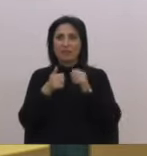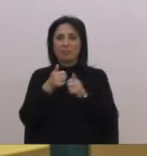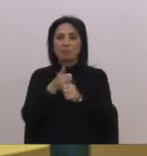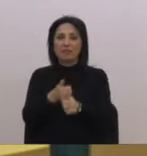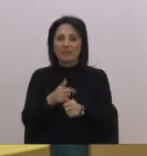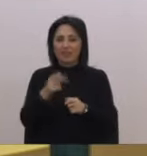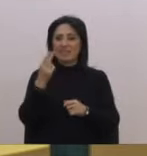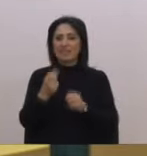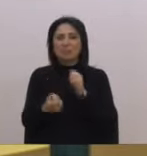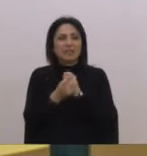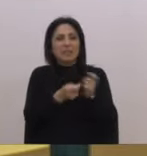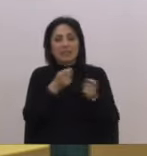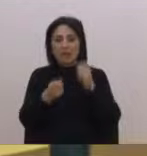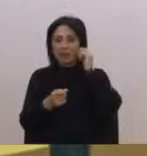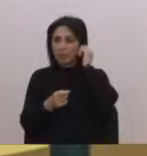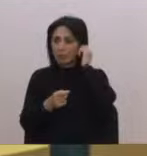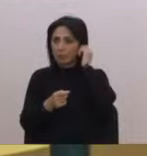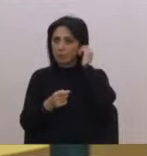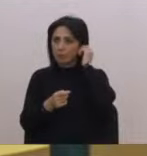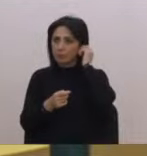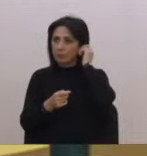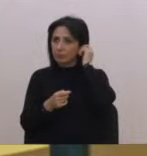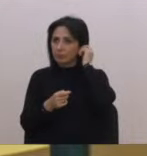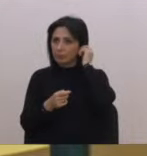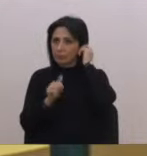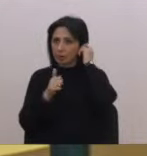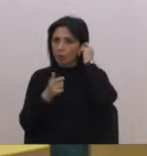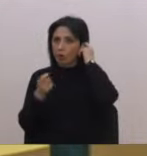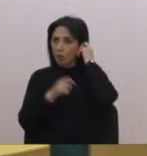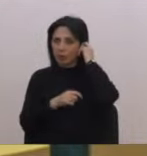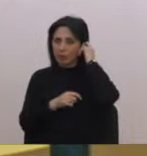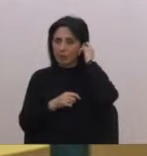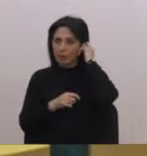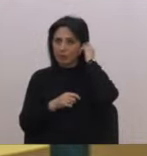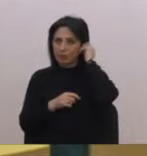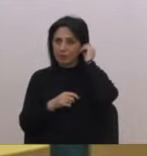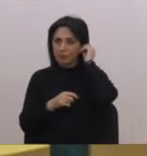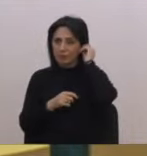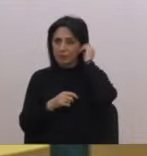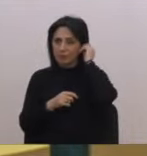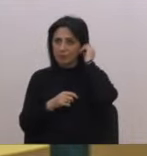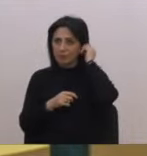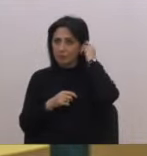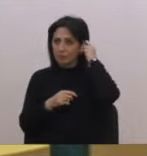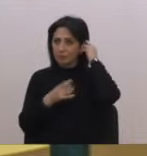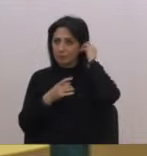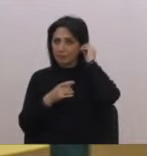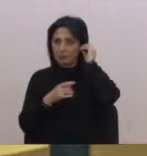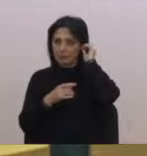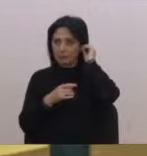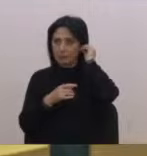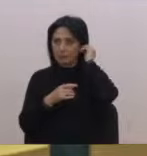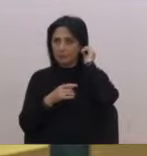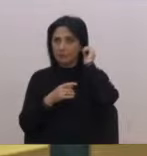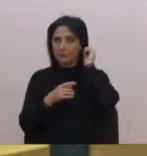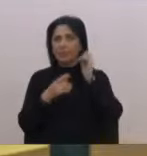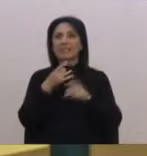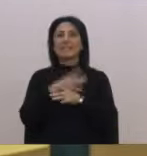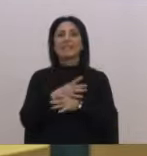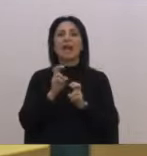ეს ციფრები საიდან მოაქვს? აი როგორ მოიტანეს? მაგალითად, სიღარიბის ზღვარს ქვევით ყოფი